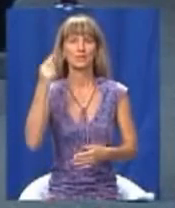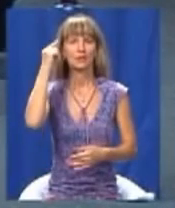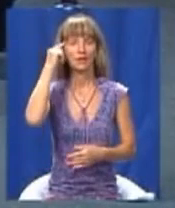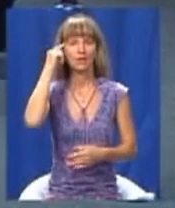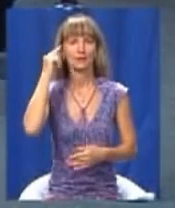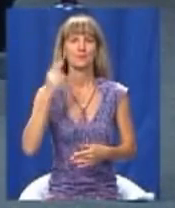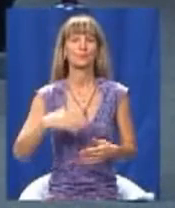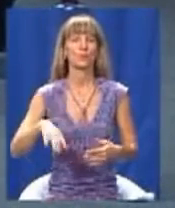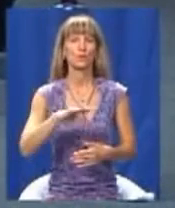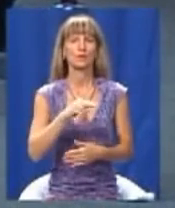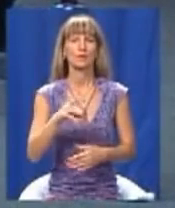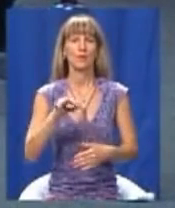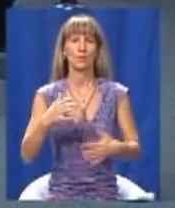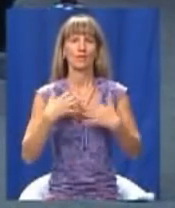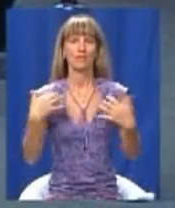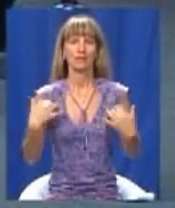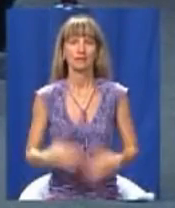дізнатися усе про тварин.